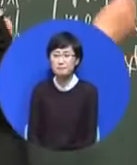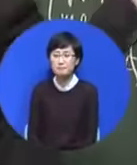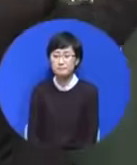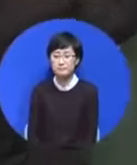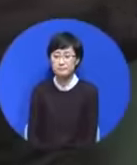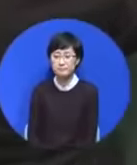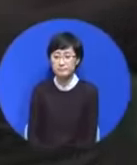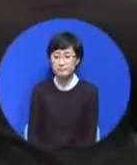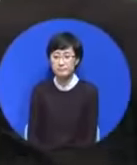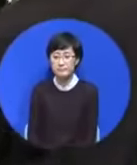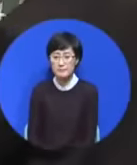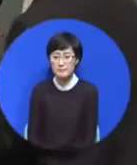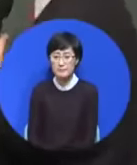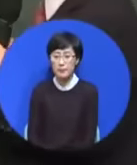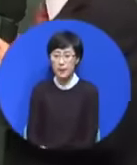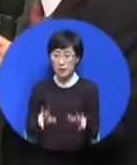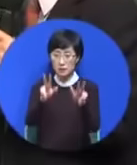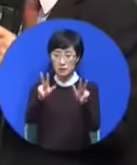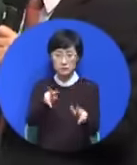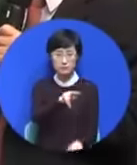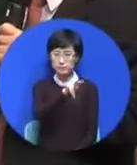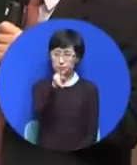뭡니까 지금